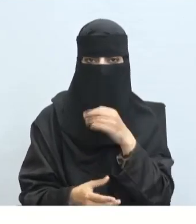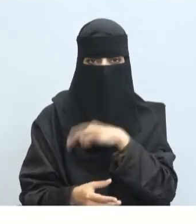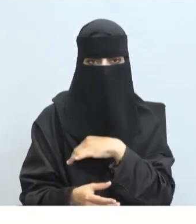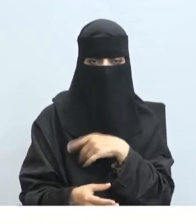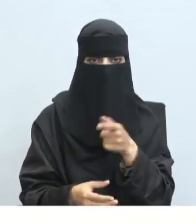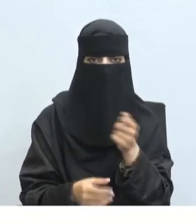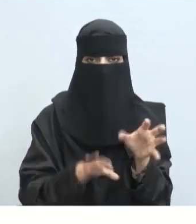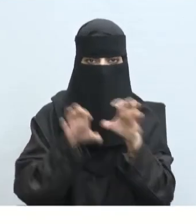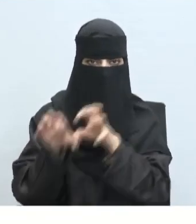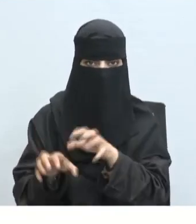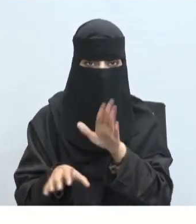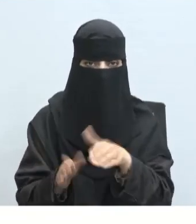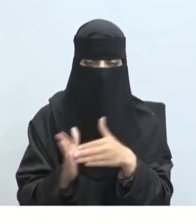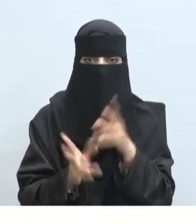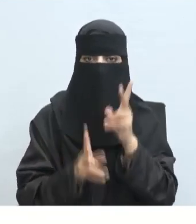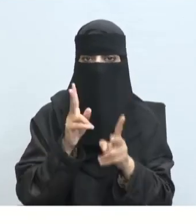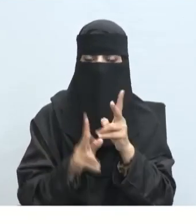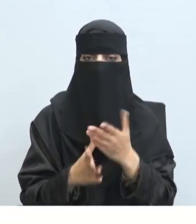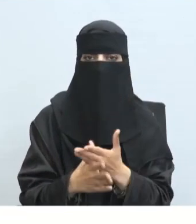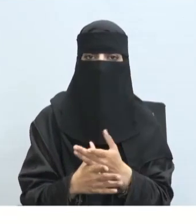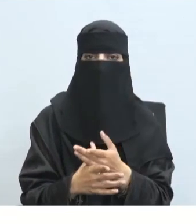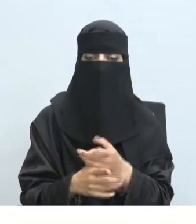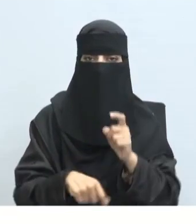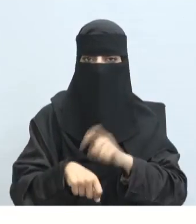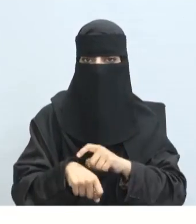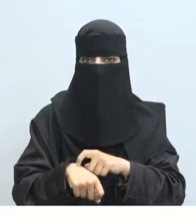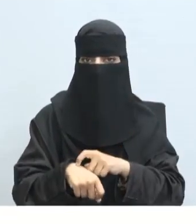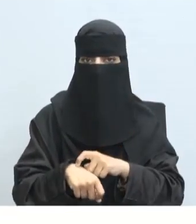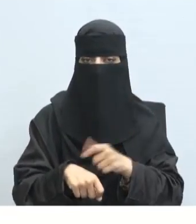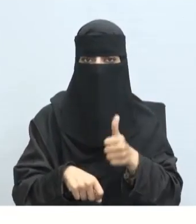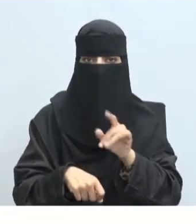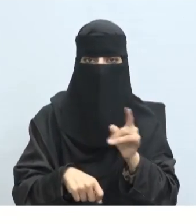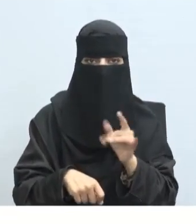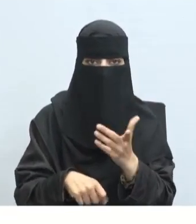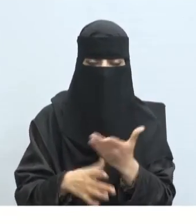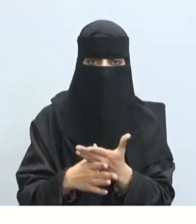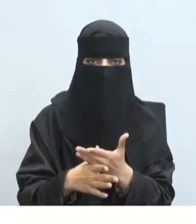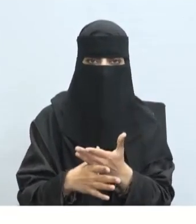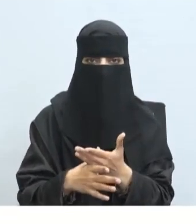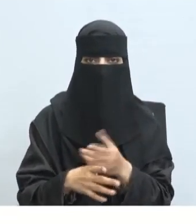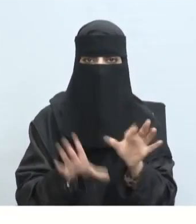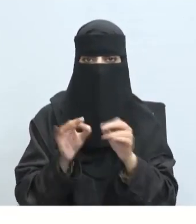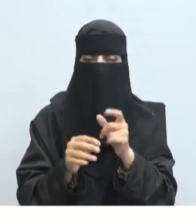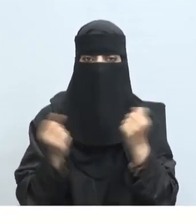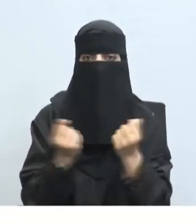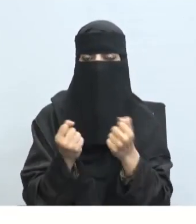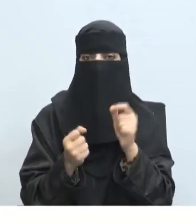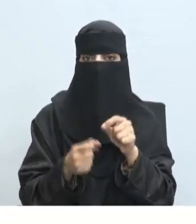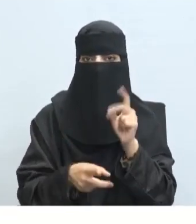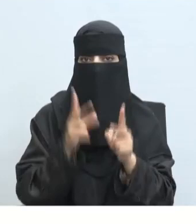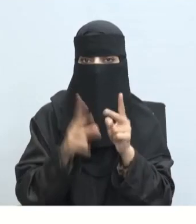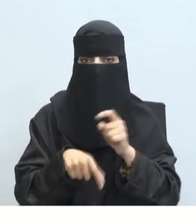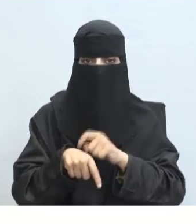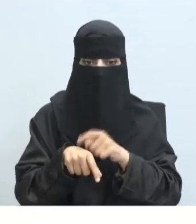والمردود المالي للفعاليه ذكرنا ايضا الوقت قد يكون هالك في بعض الانشطه في الفعاليات